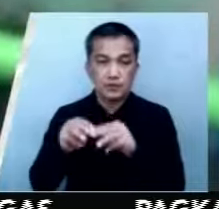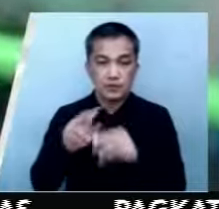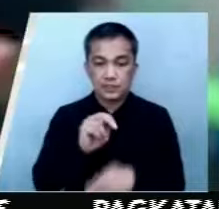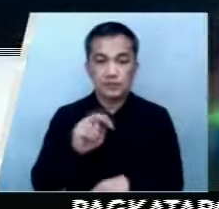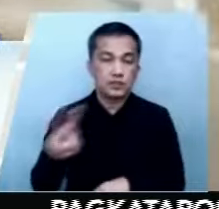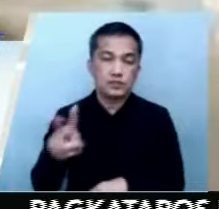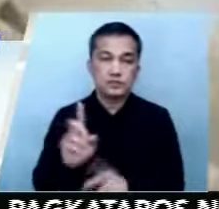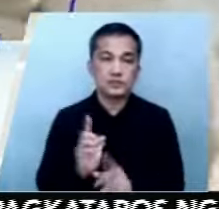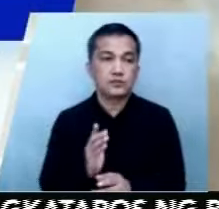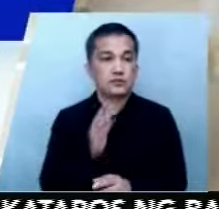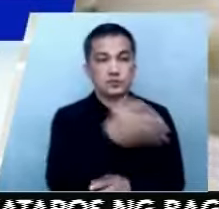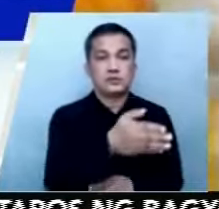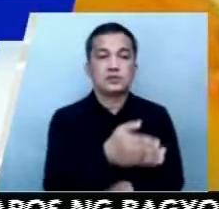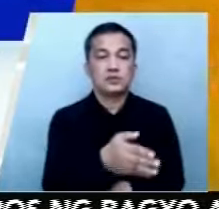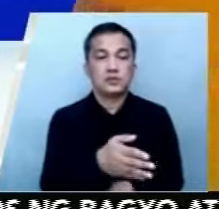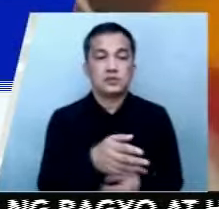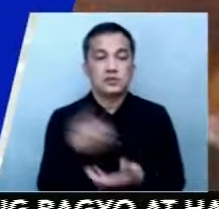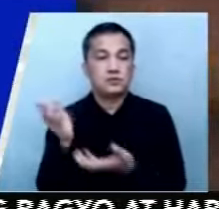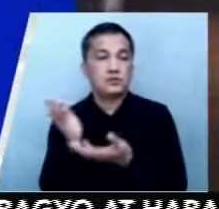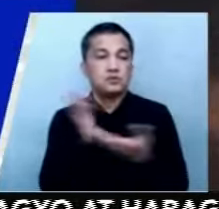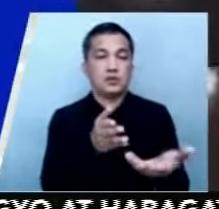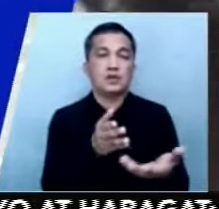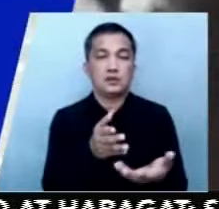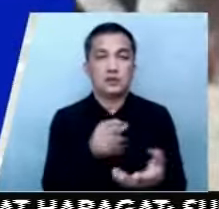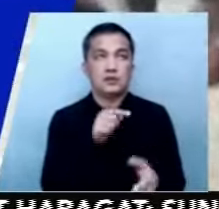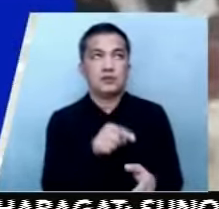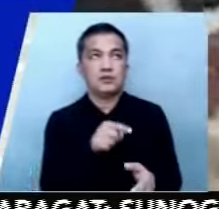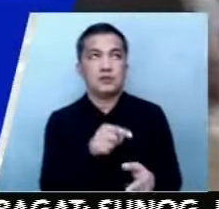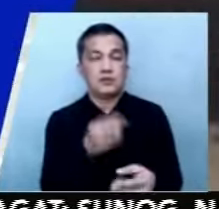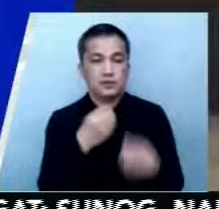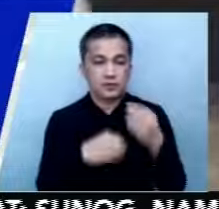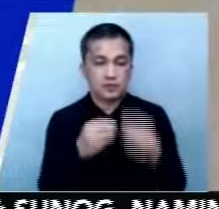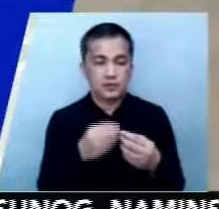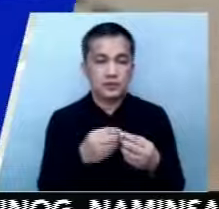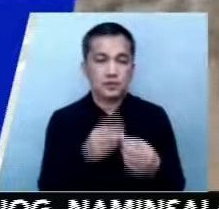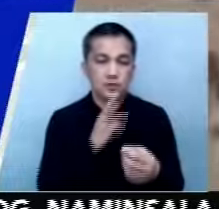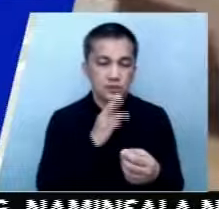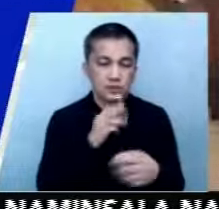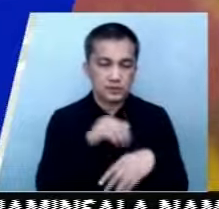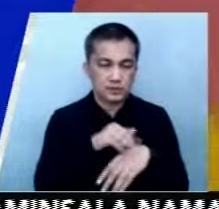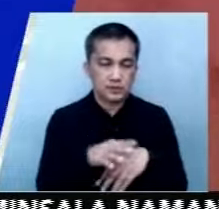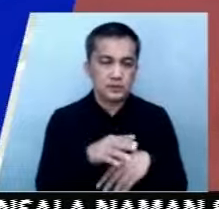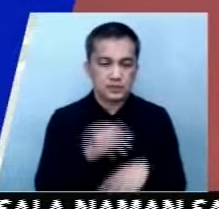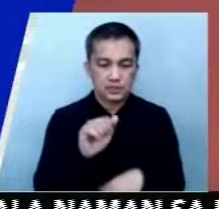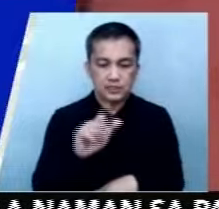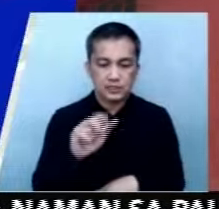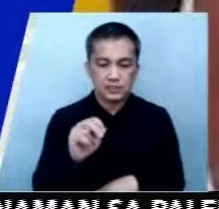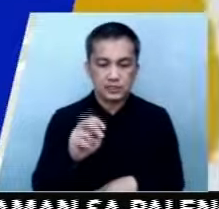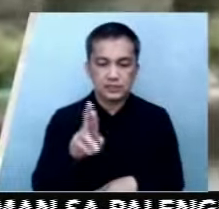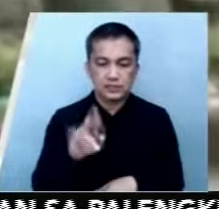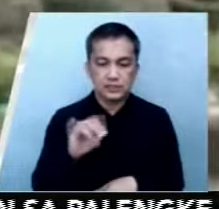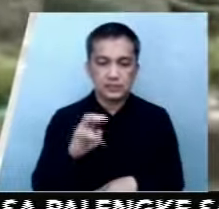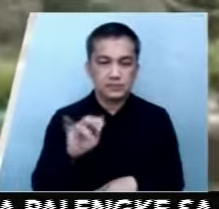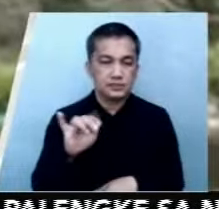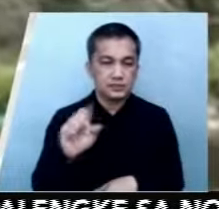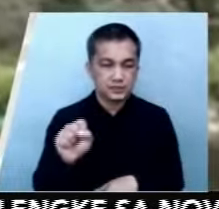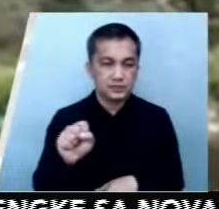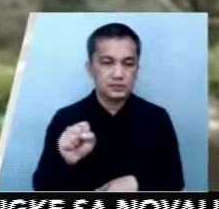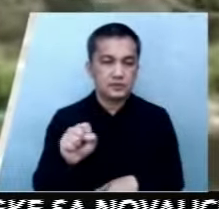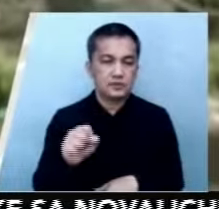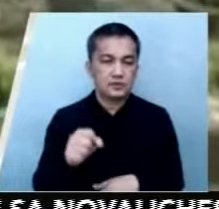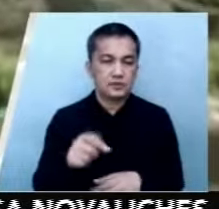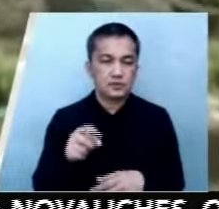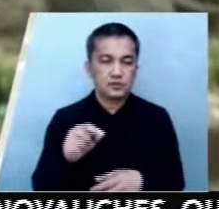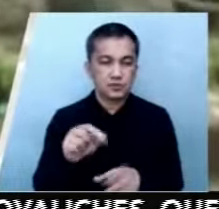nagtungo. Dinala natin dito ang mga pagkain at tubig na padala ni Alden Richards. May tulong rin na grocery